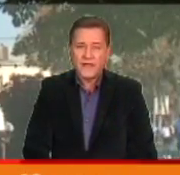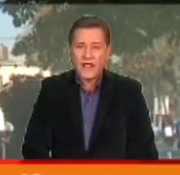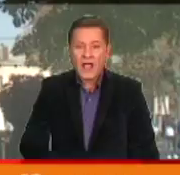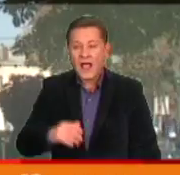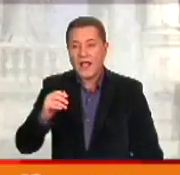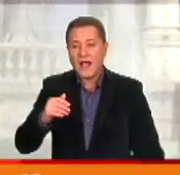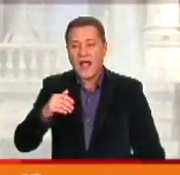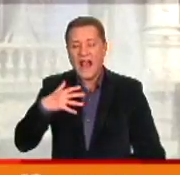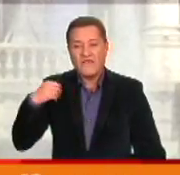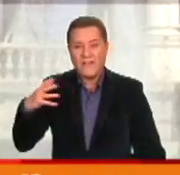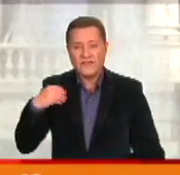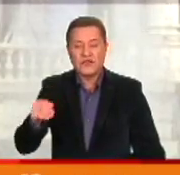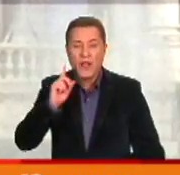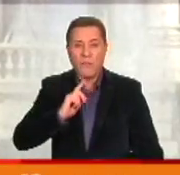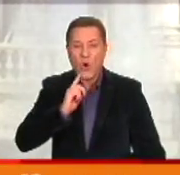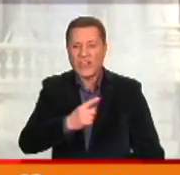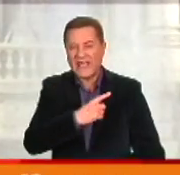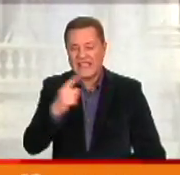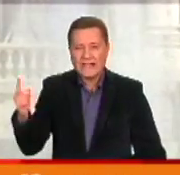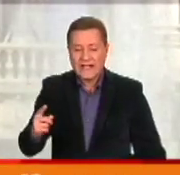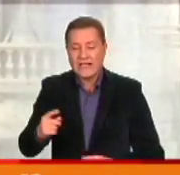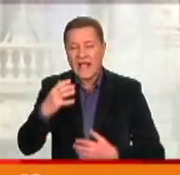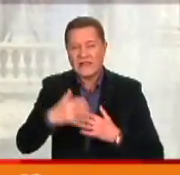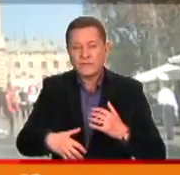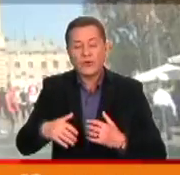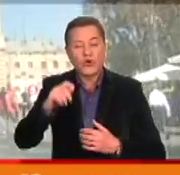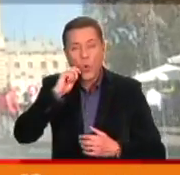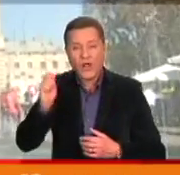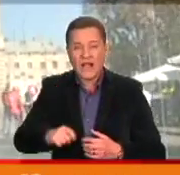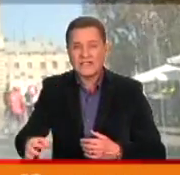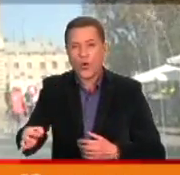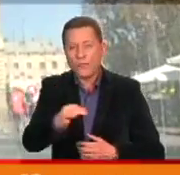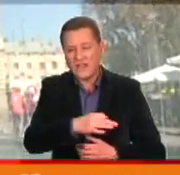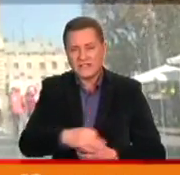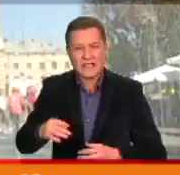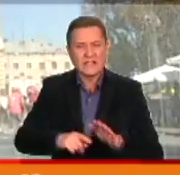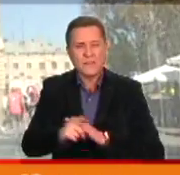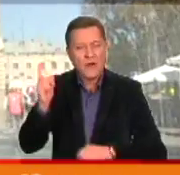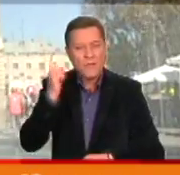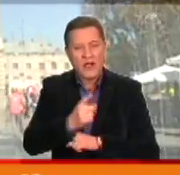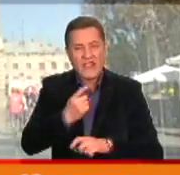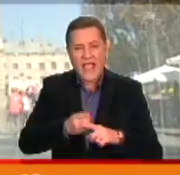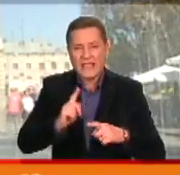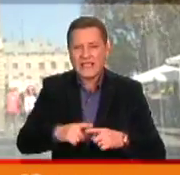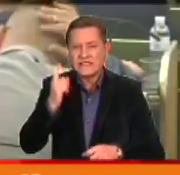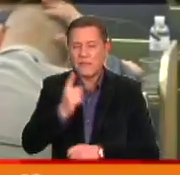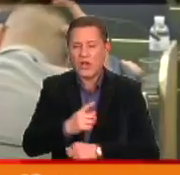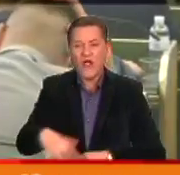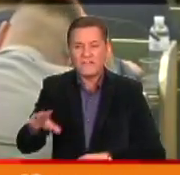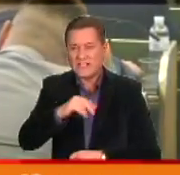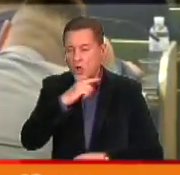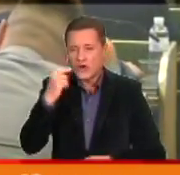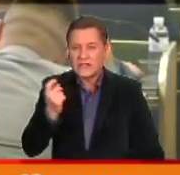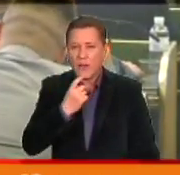Напередодні Львівщина, поки що єдина з-поміж українських областей, запровадила мораторій, який забороняє усі